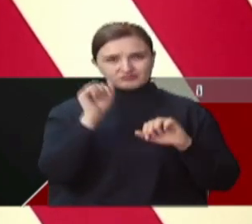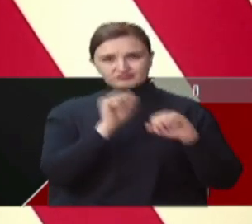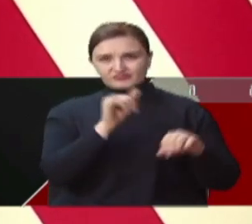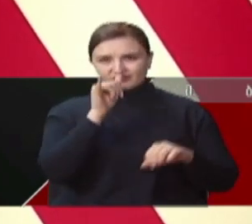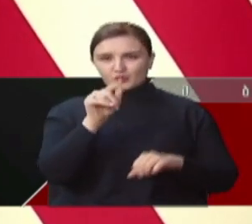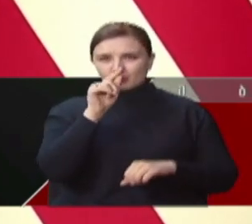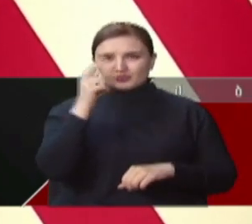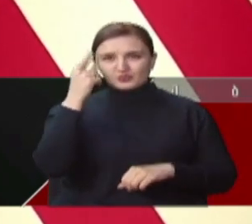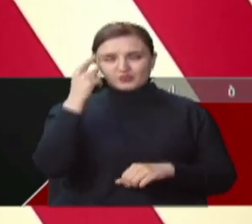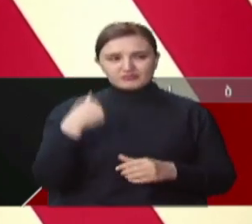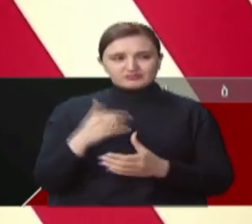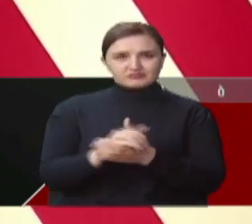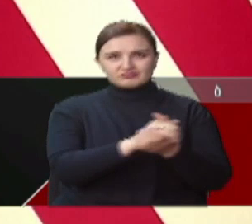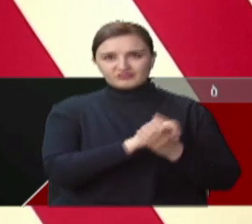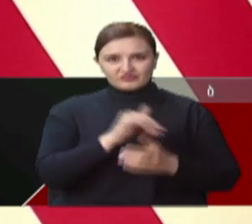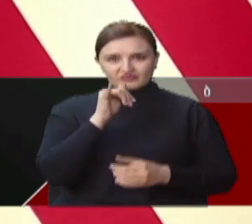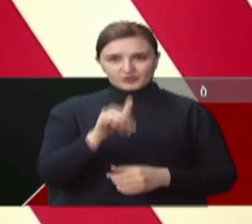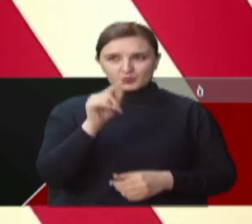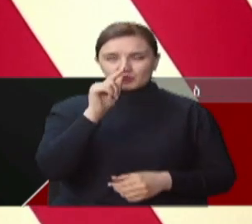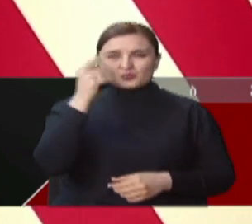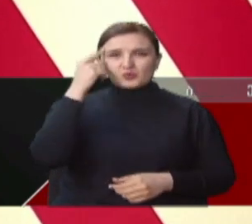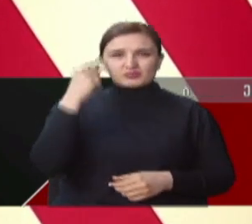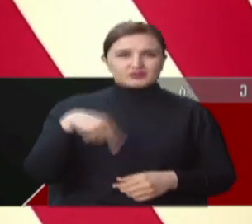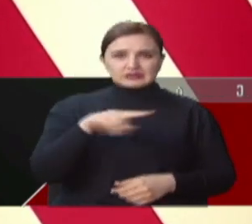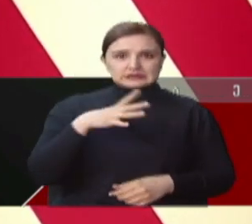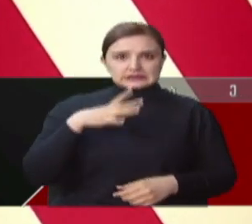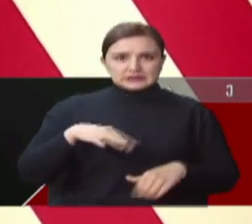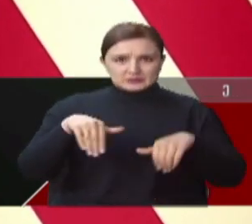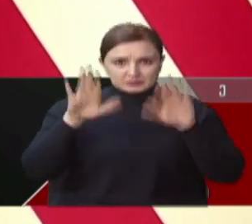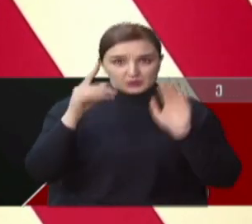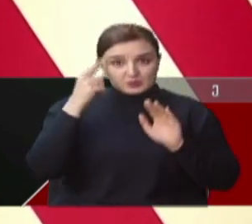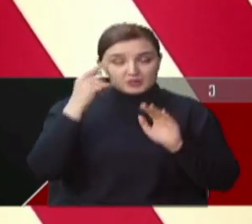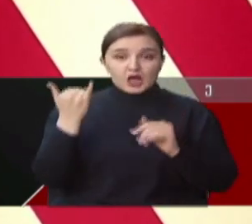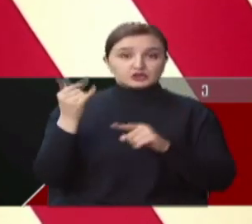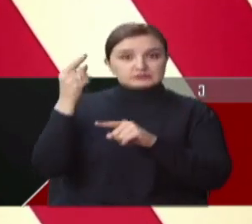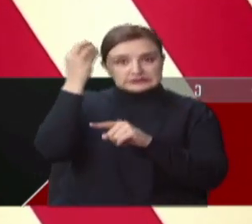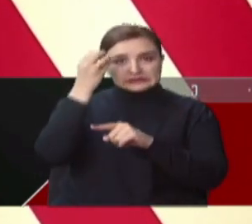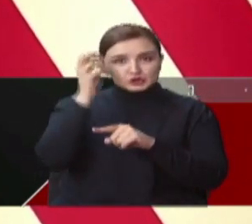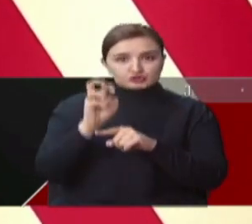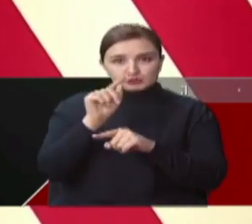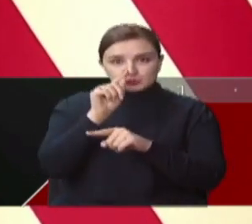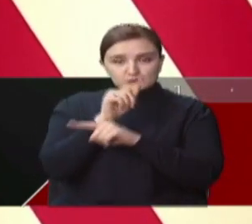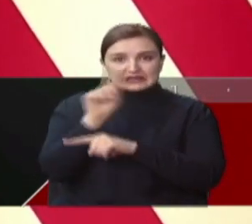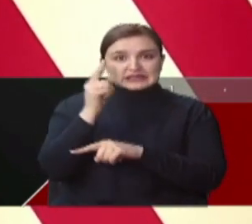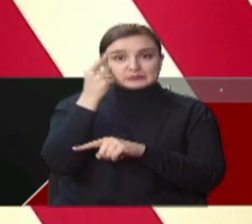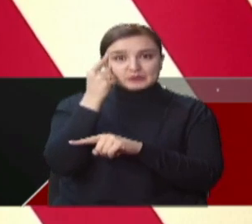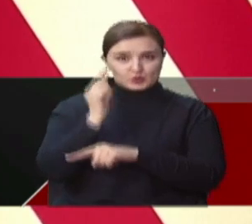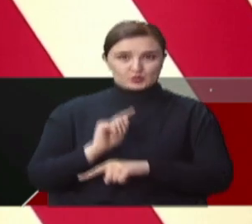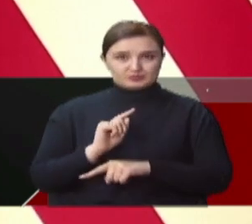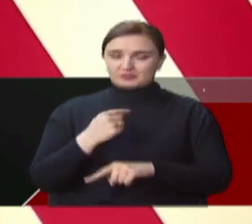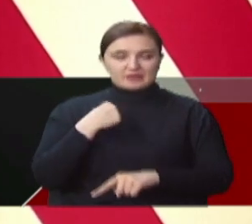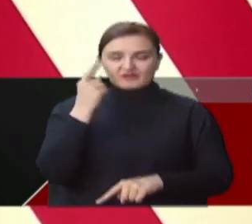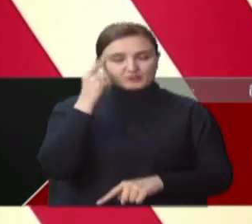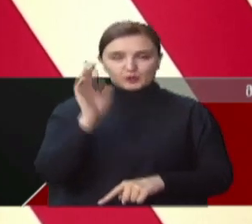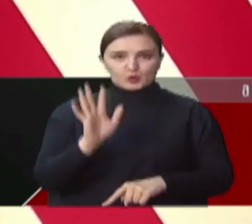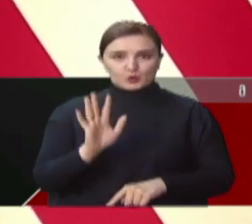ჰქონდა, რომ ერთიანები არ ვიქნებოდით. ის ფიქრობდა, რომ ვერ გავძლებდით. არ ვიცი ახლა რას ფიქრობს. ღმერთმა იცის მხოლოდ რას ფიქრობს, მაგრამ არ ვფიქრობ,